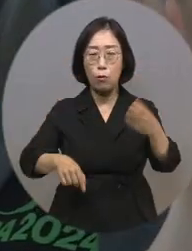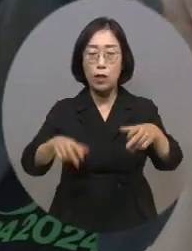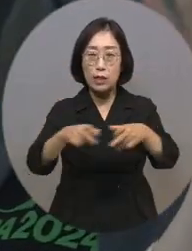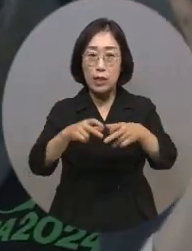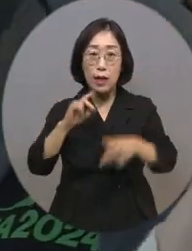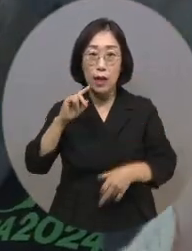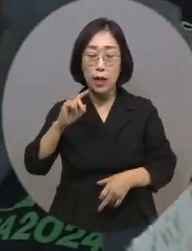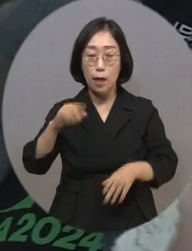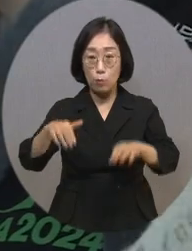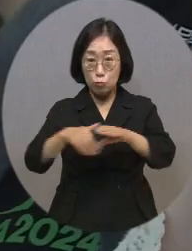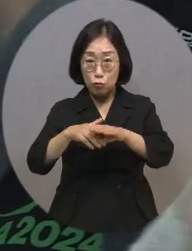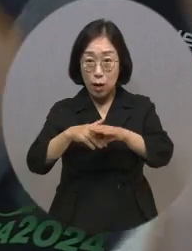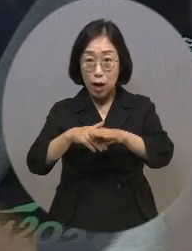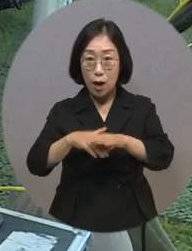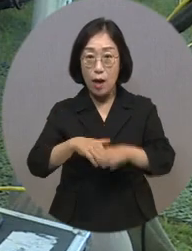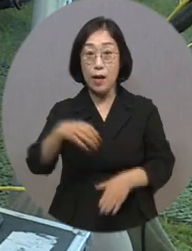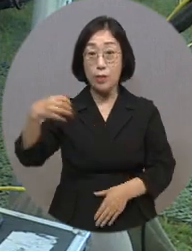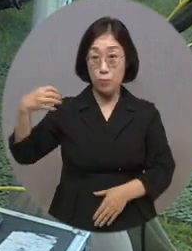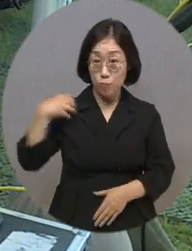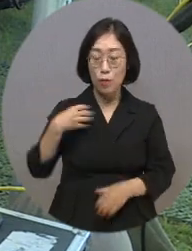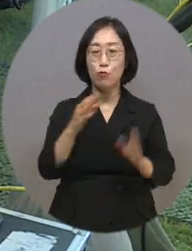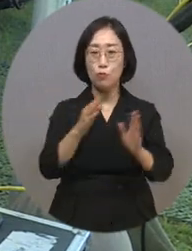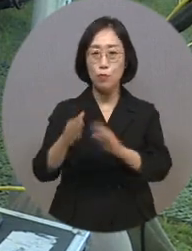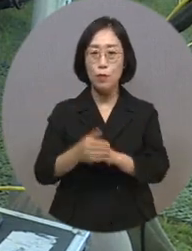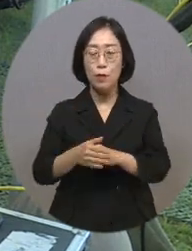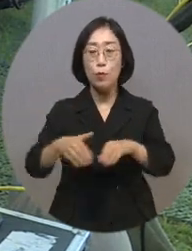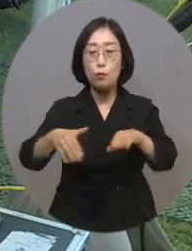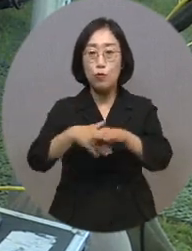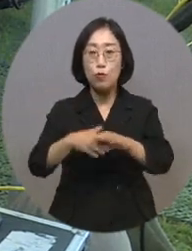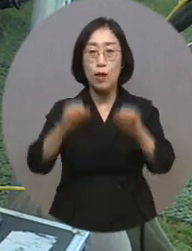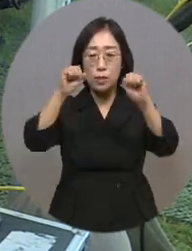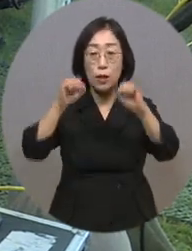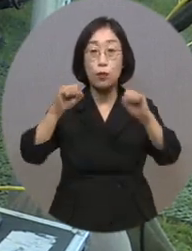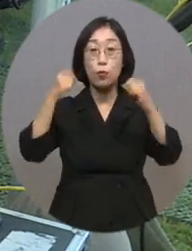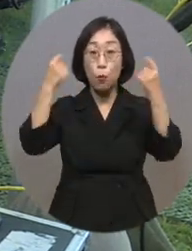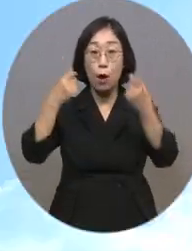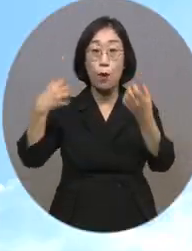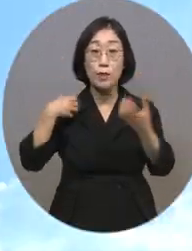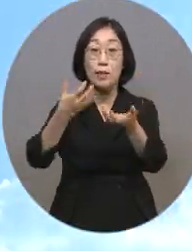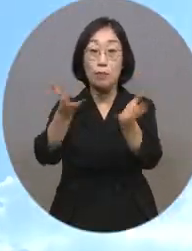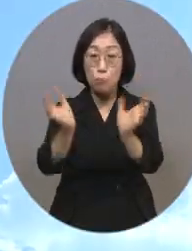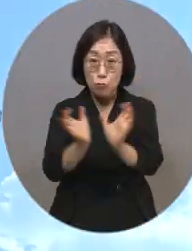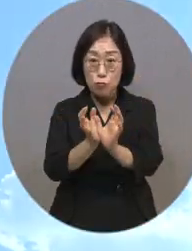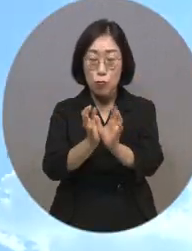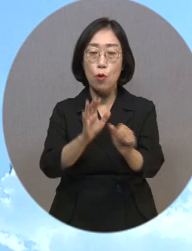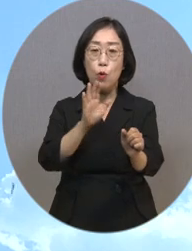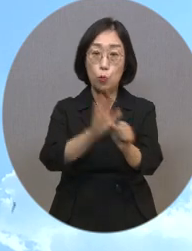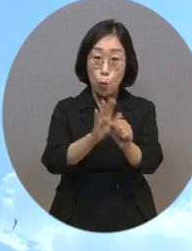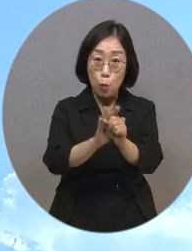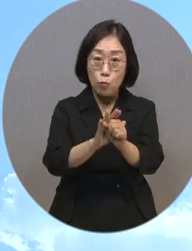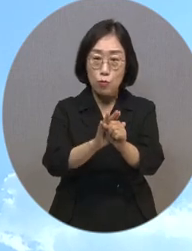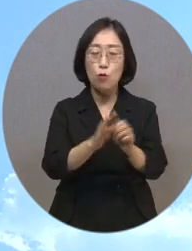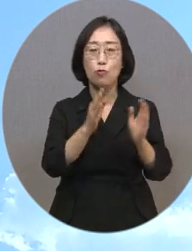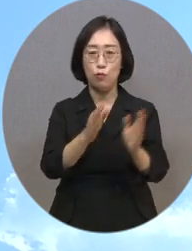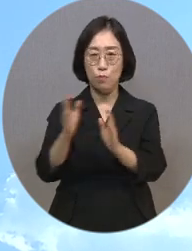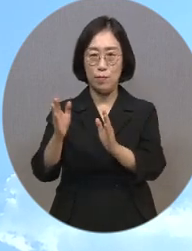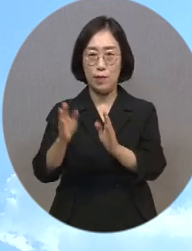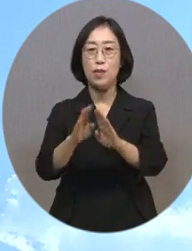한국장애인문화예술단체 총연합회가 주최하고 문화체육관광부와 한국장애인문화예술원의 후원으로 진행됐습니다.